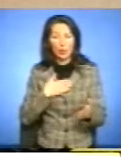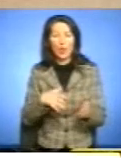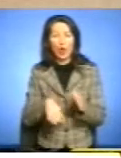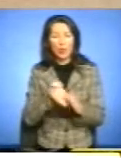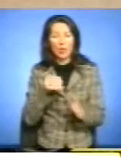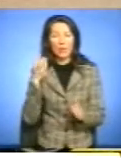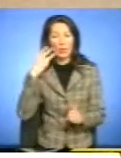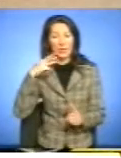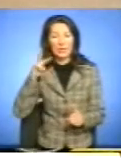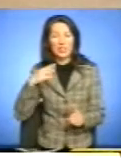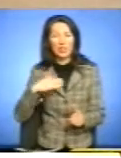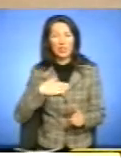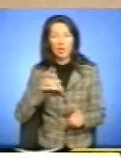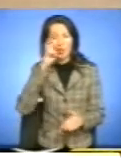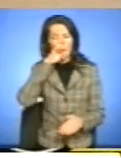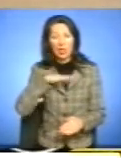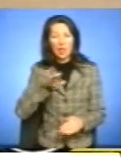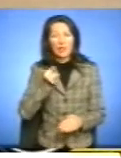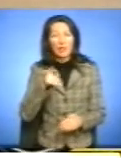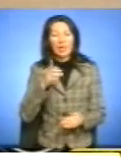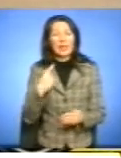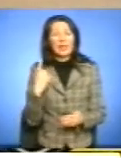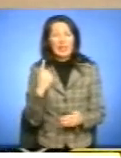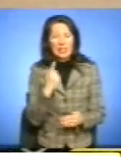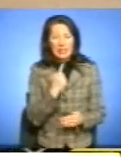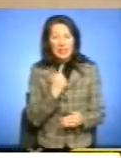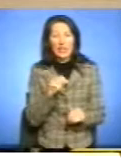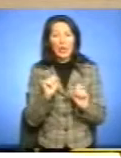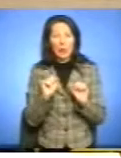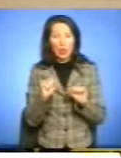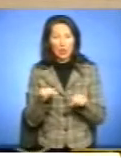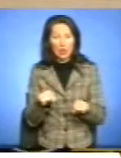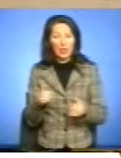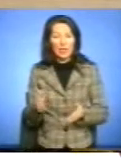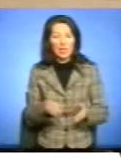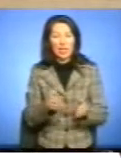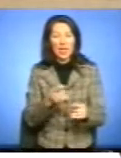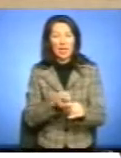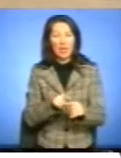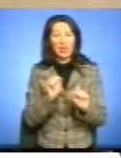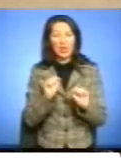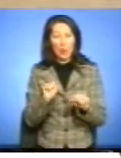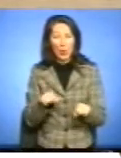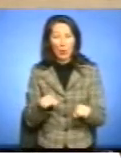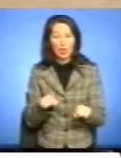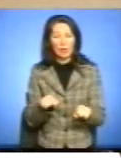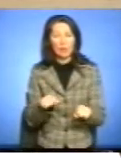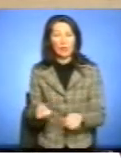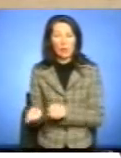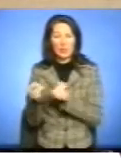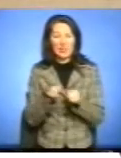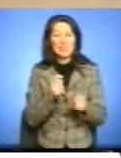модернізації нашої країни, він єдиний можливий шлях, який може